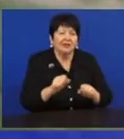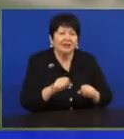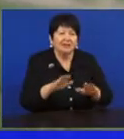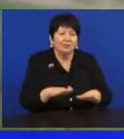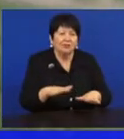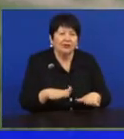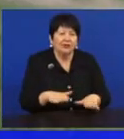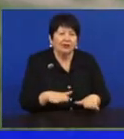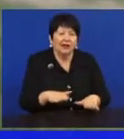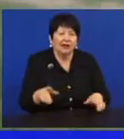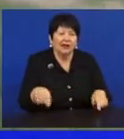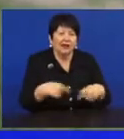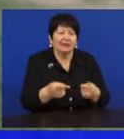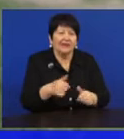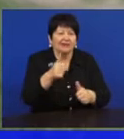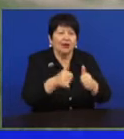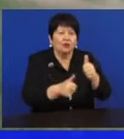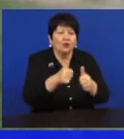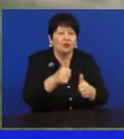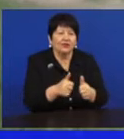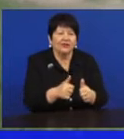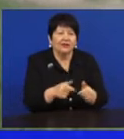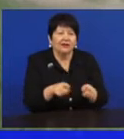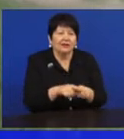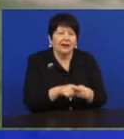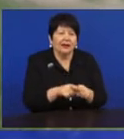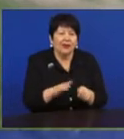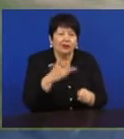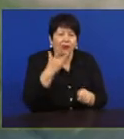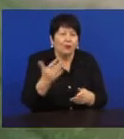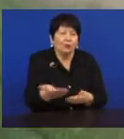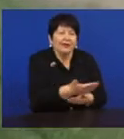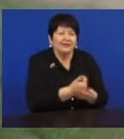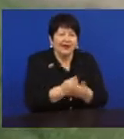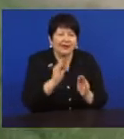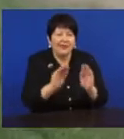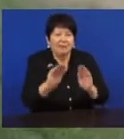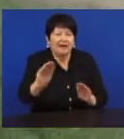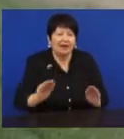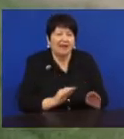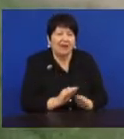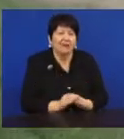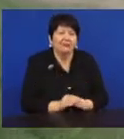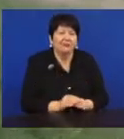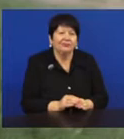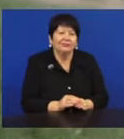administrația publică locală lansează concursuri de salubrizare și de amenajare